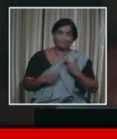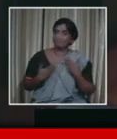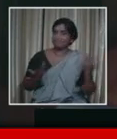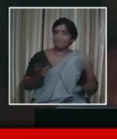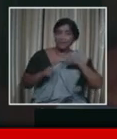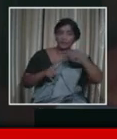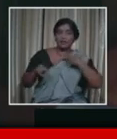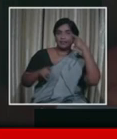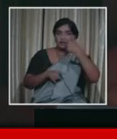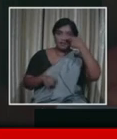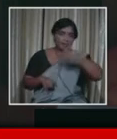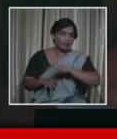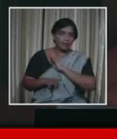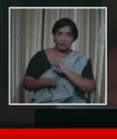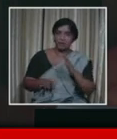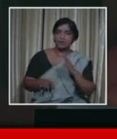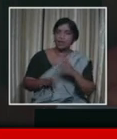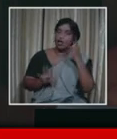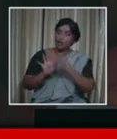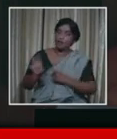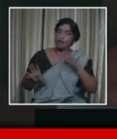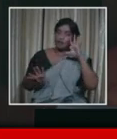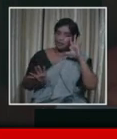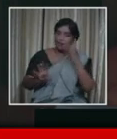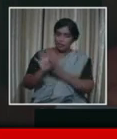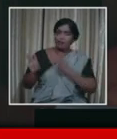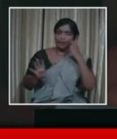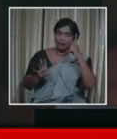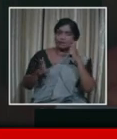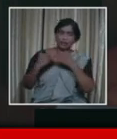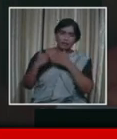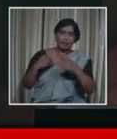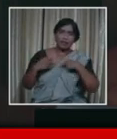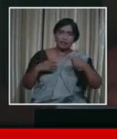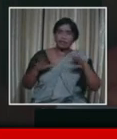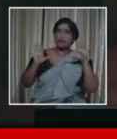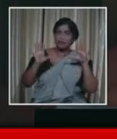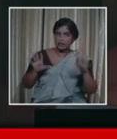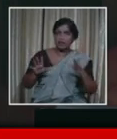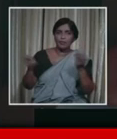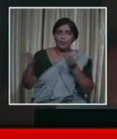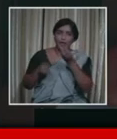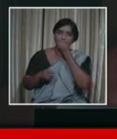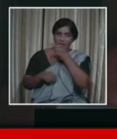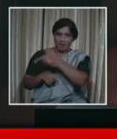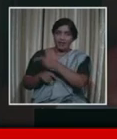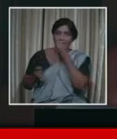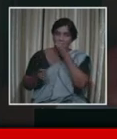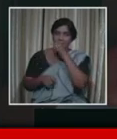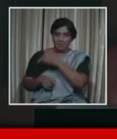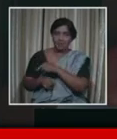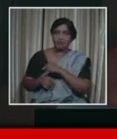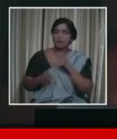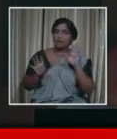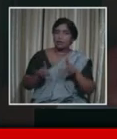තැන් වලට ගිහිල්ලා පෙට්‍රල් ගැහුවෙත් නැහැ. මේ අවුරුදු 5ක අවුරුදු 2ක කාලය තුල මම දවස් 10ක් විතර මේ කැන්ටින් එකෙන් කෑම කාලා ඇති. එනෝ මේ